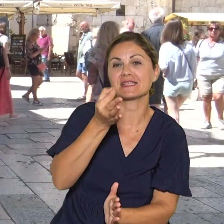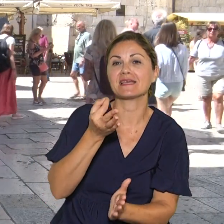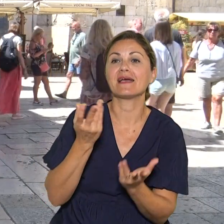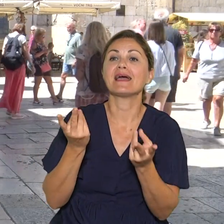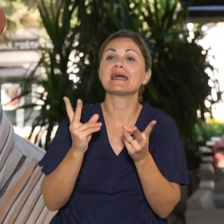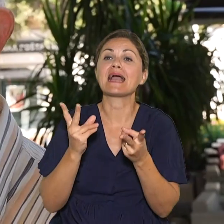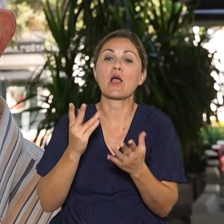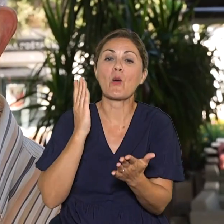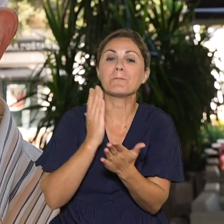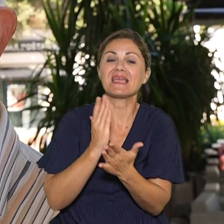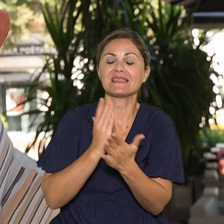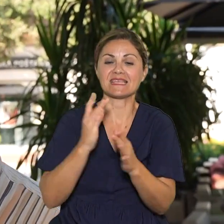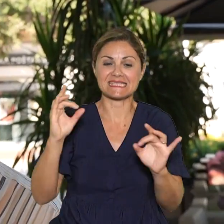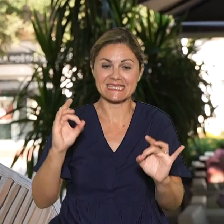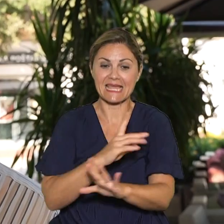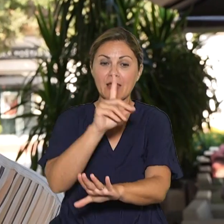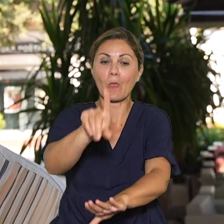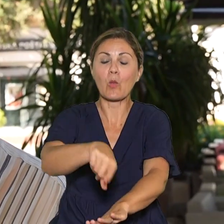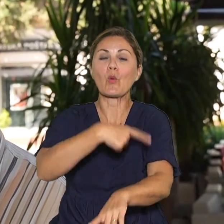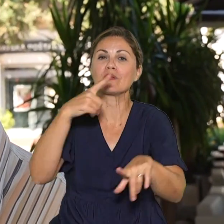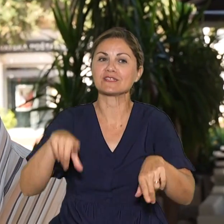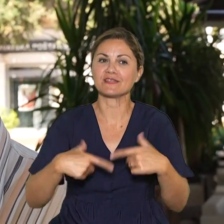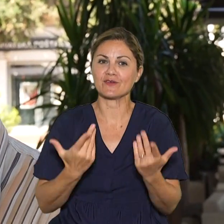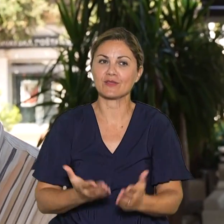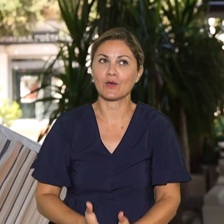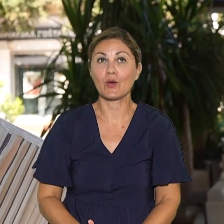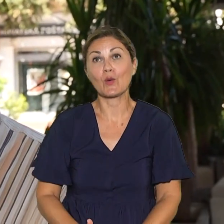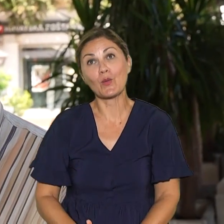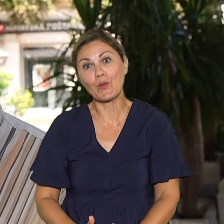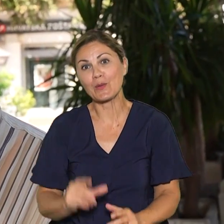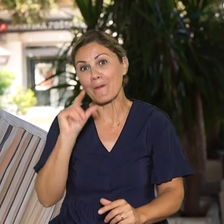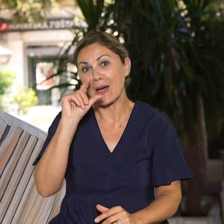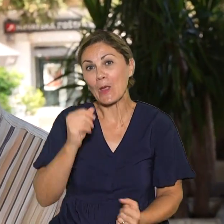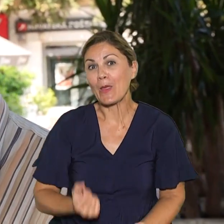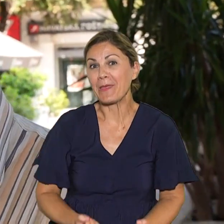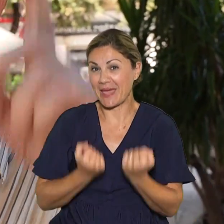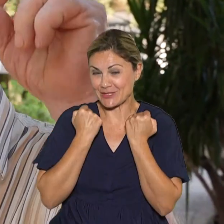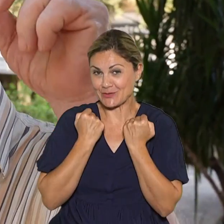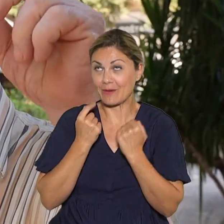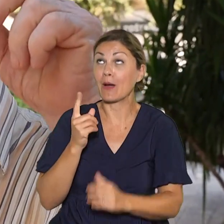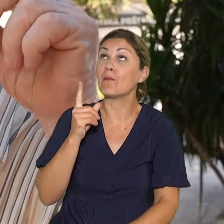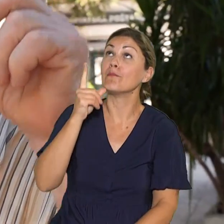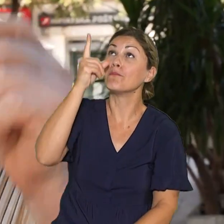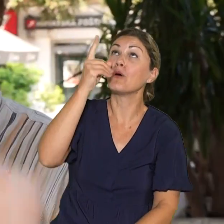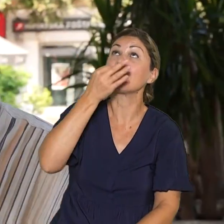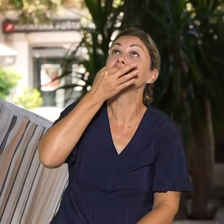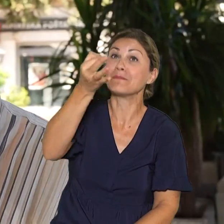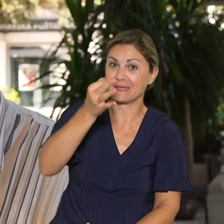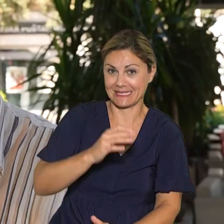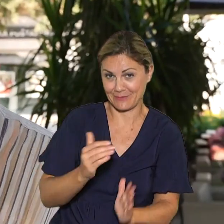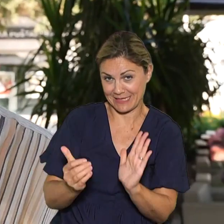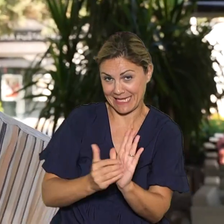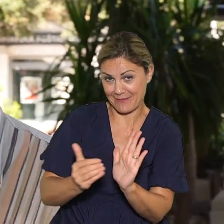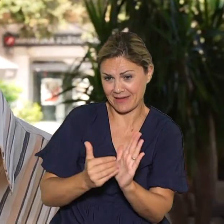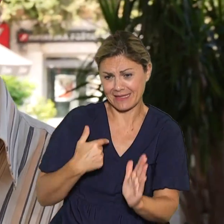za dugovječnost i sretan život? To je malo teško. To bi trebalo onoga gore pitati, ali ne mene